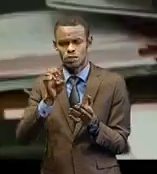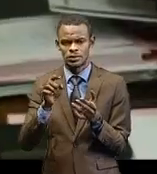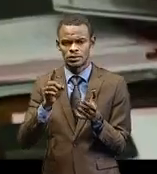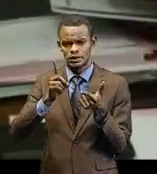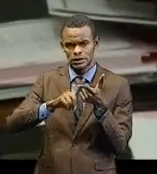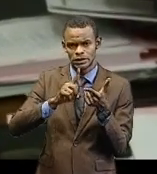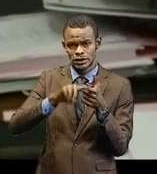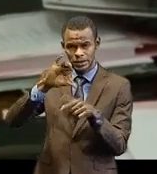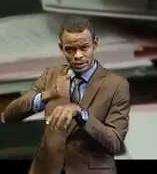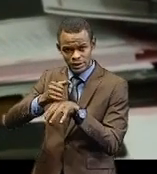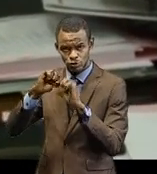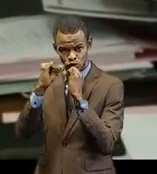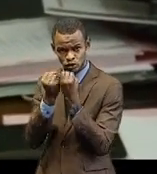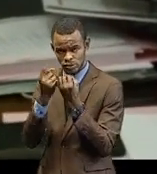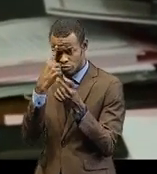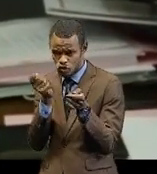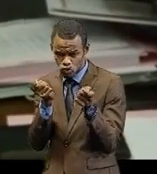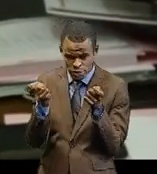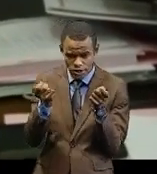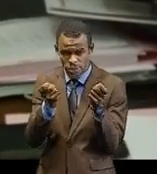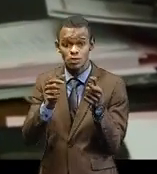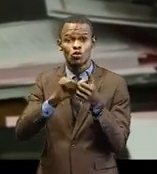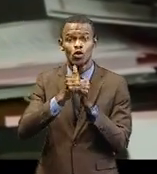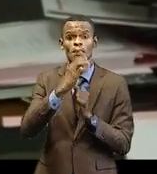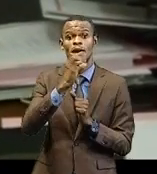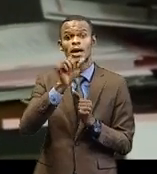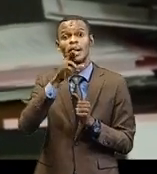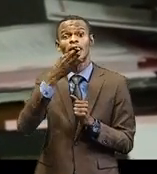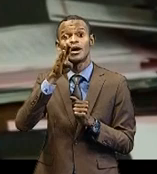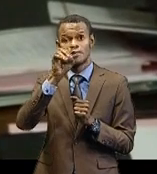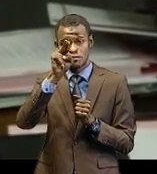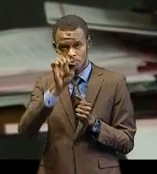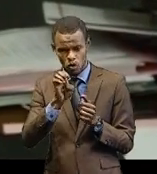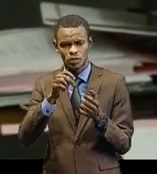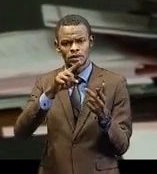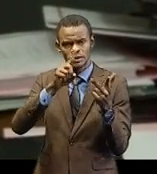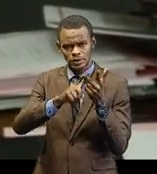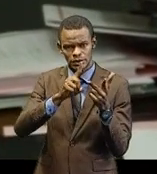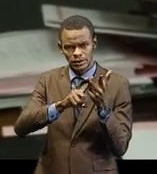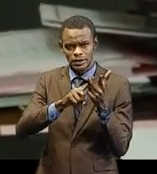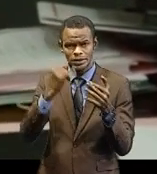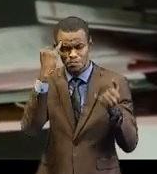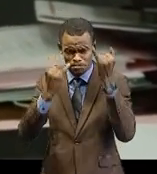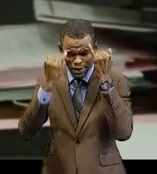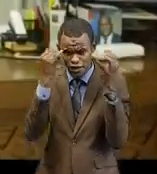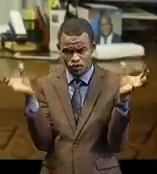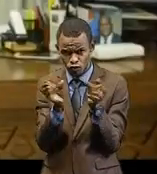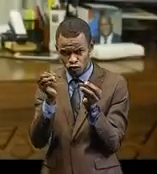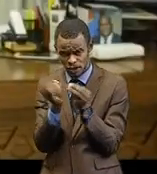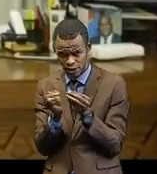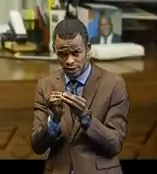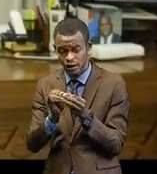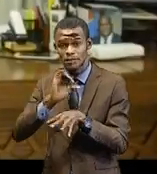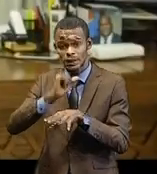carbone, le lancement des études en vue de l'élaboration de la politique nationale sur le changement climatique et l'adoption